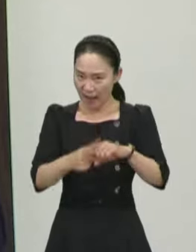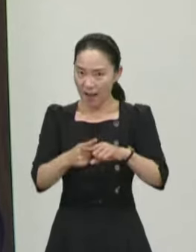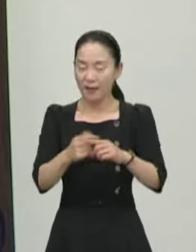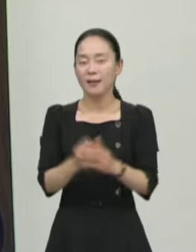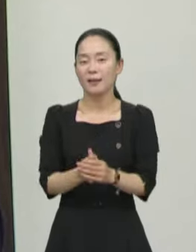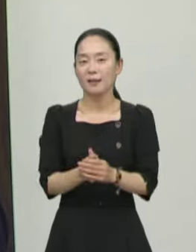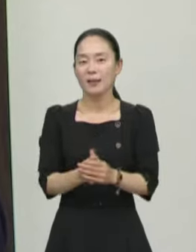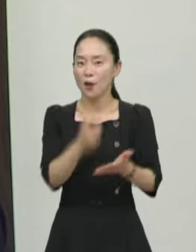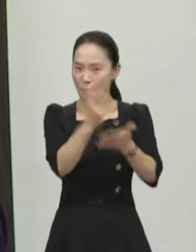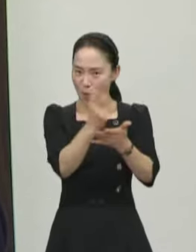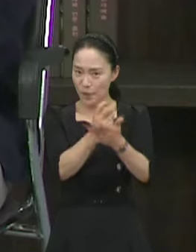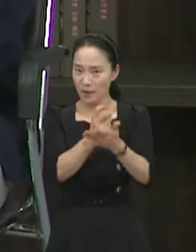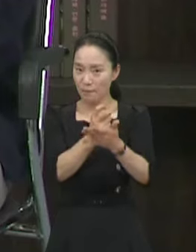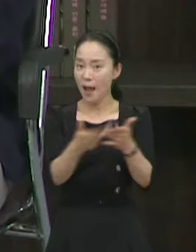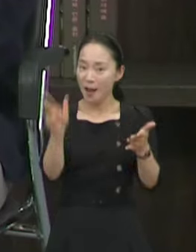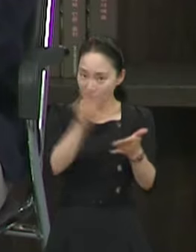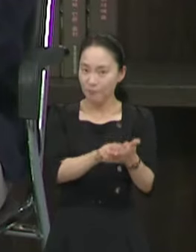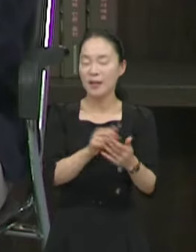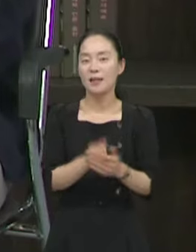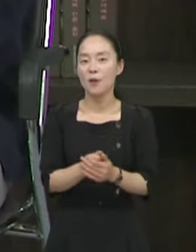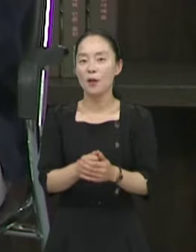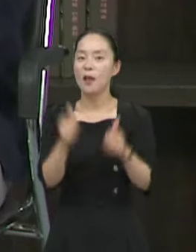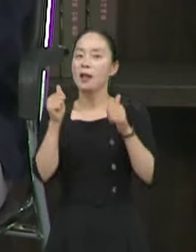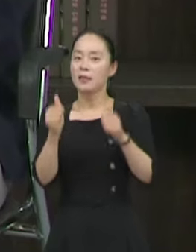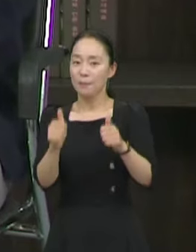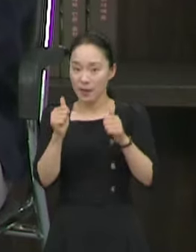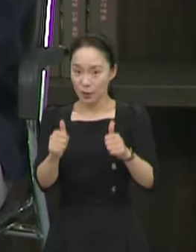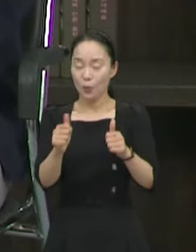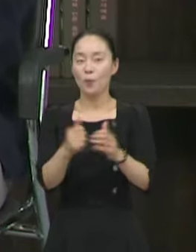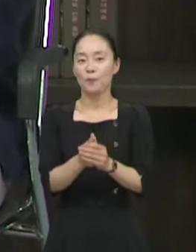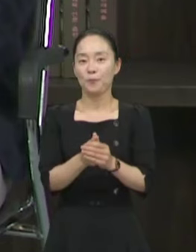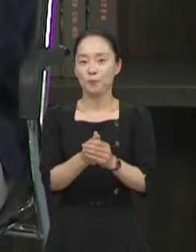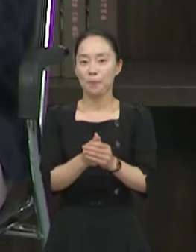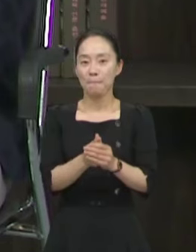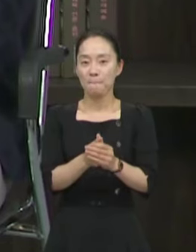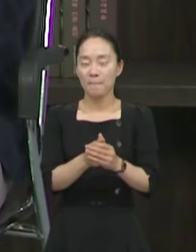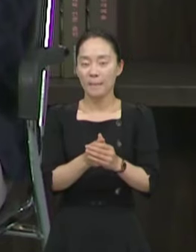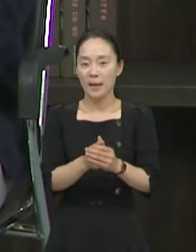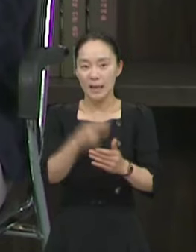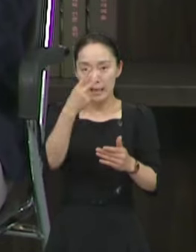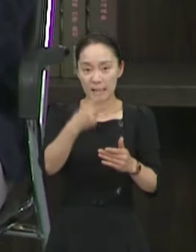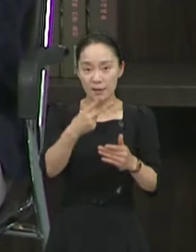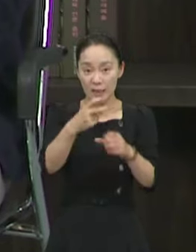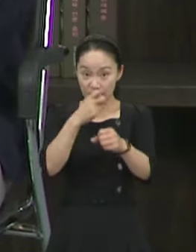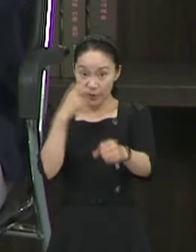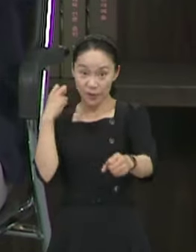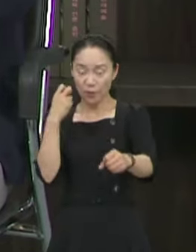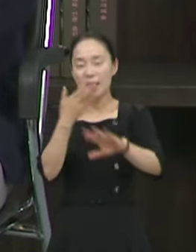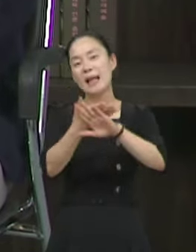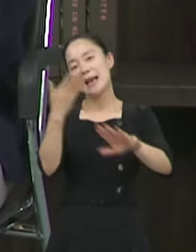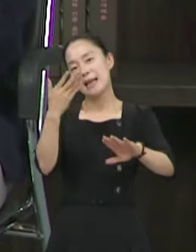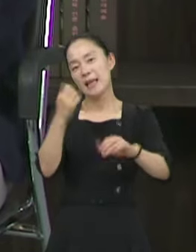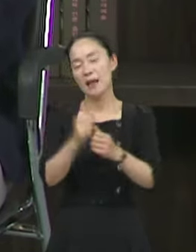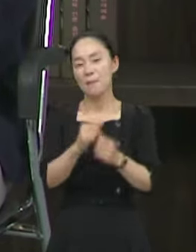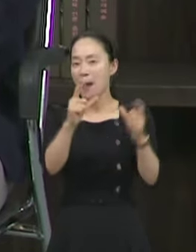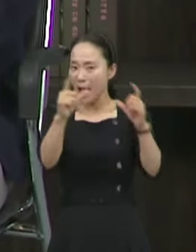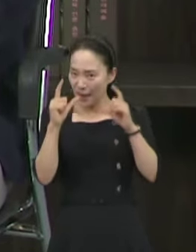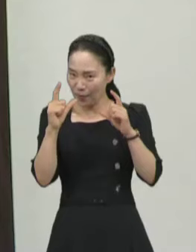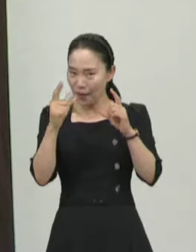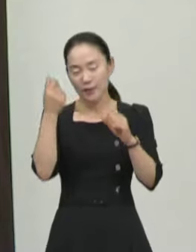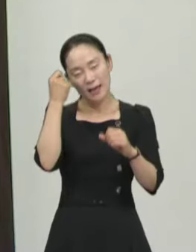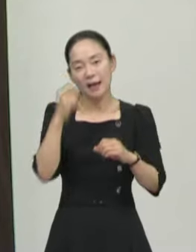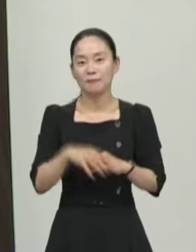그런 법률을 만들면 헌법재판소가 이번에는 지난 20년 전과 달리 판결을 할 게 저는